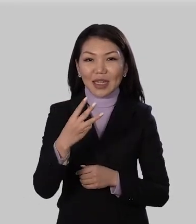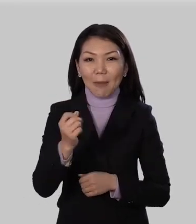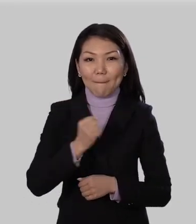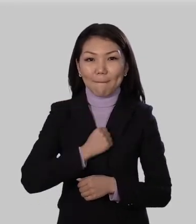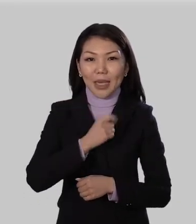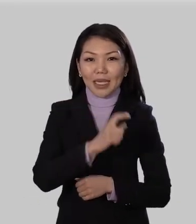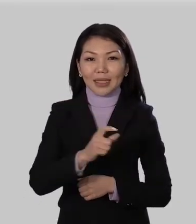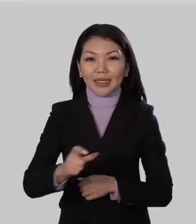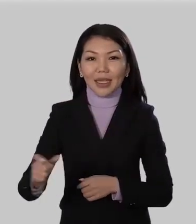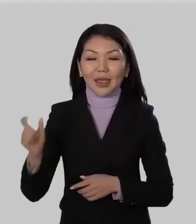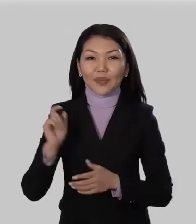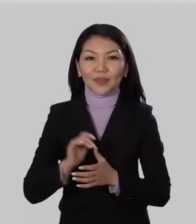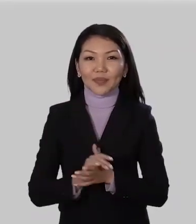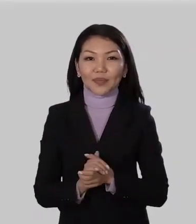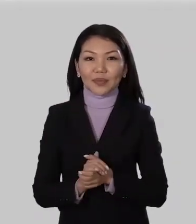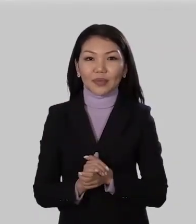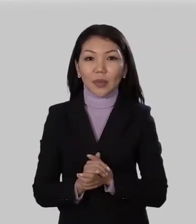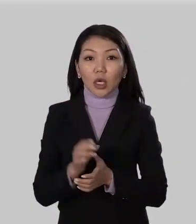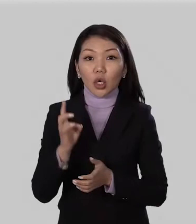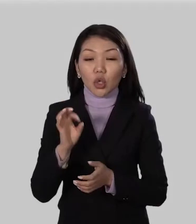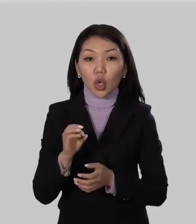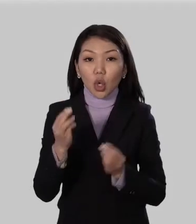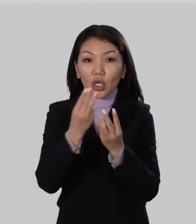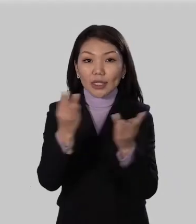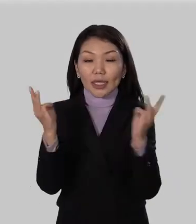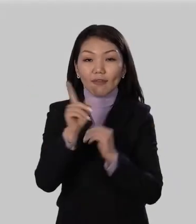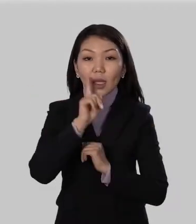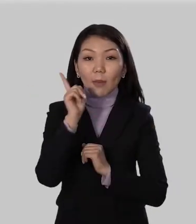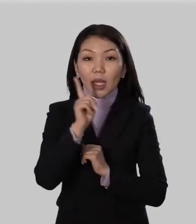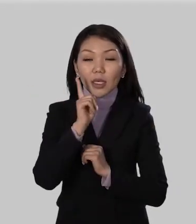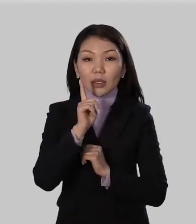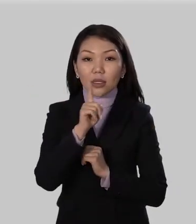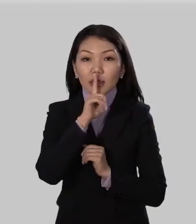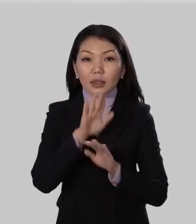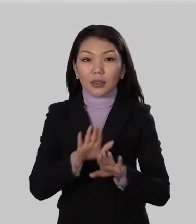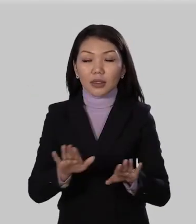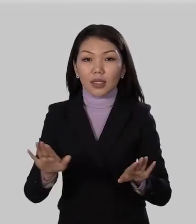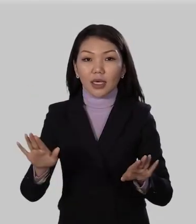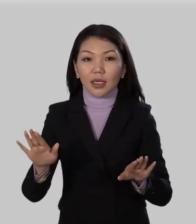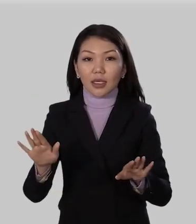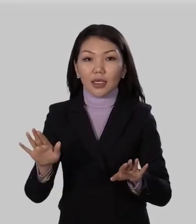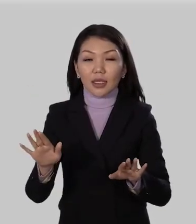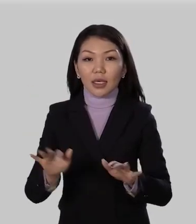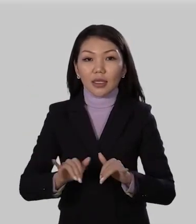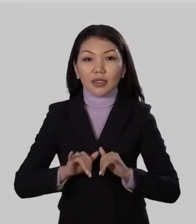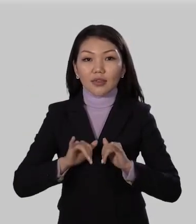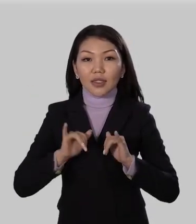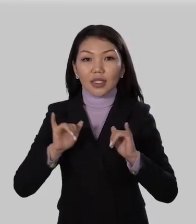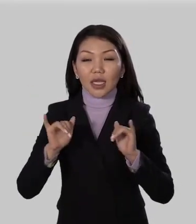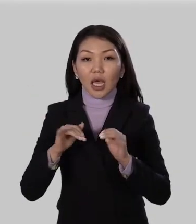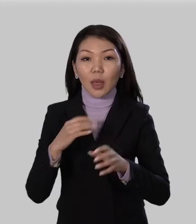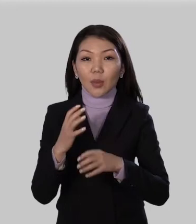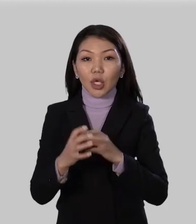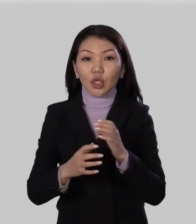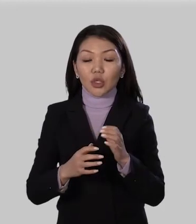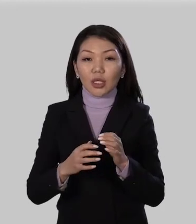33 богатыря. Но царевна молодая, тихомолком расцветая,